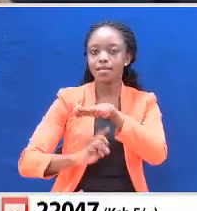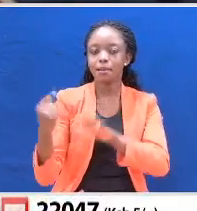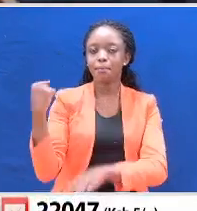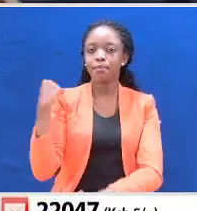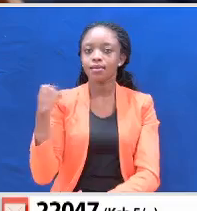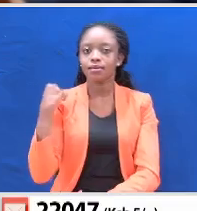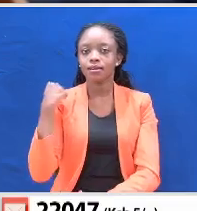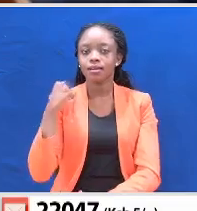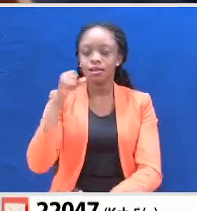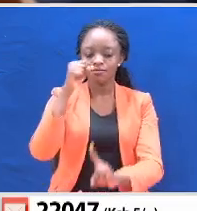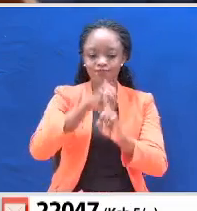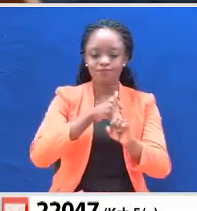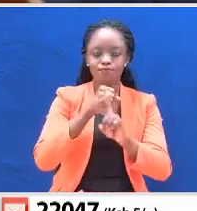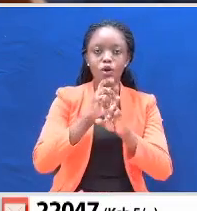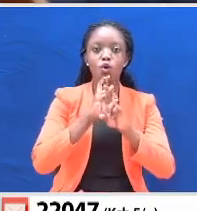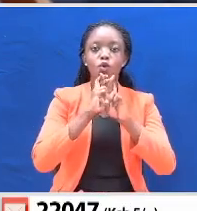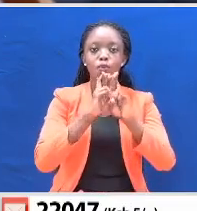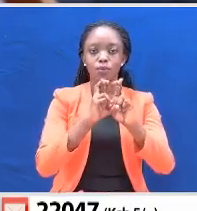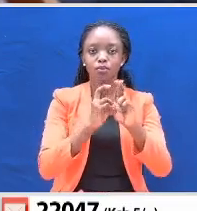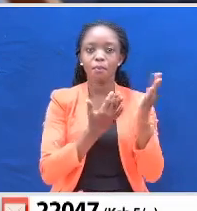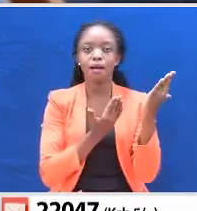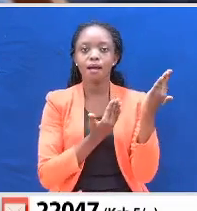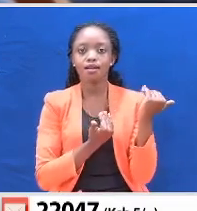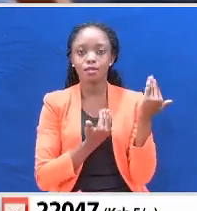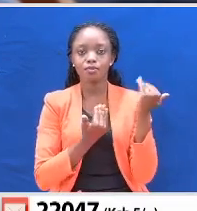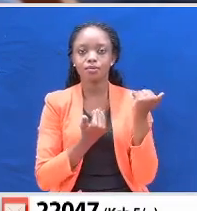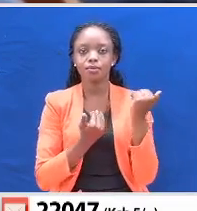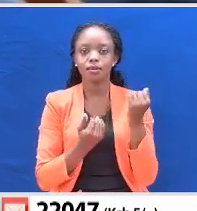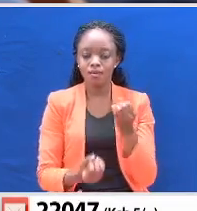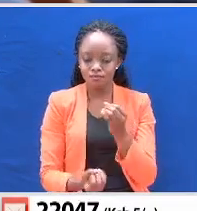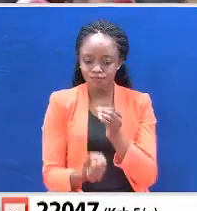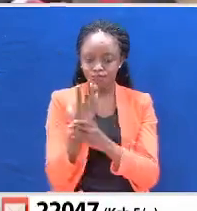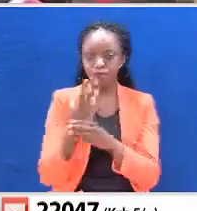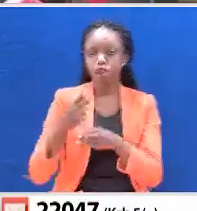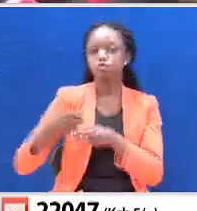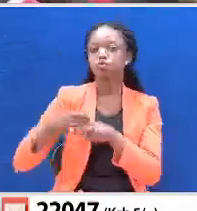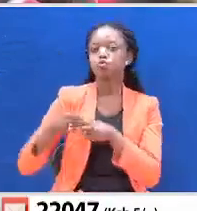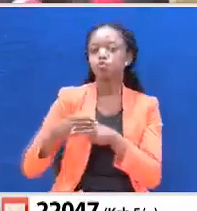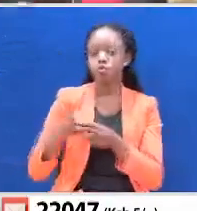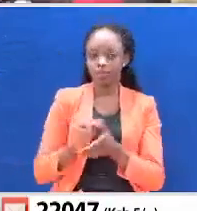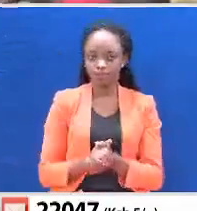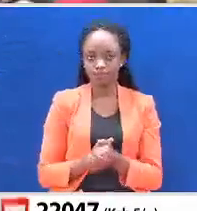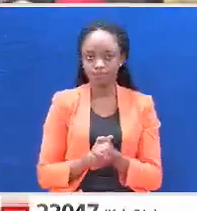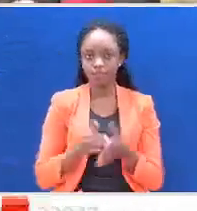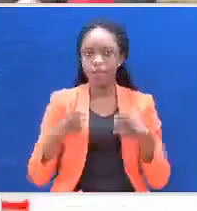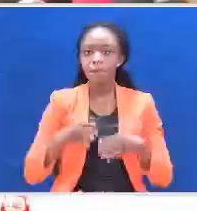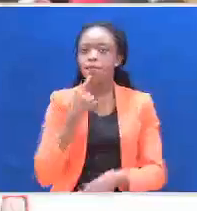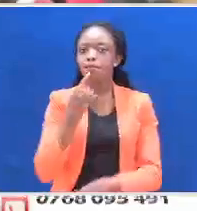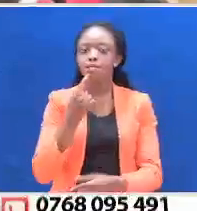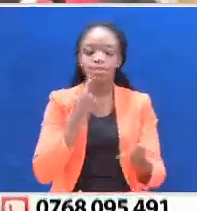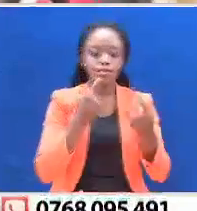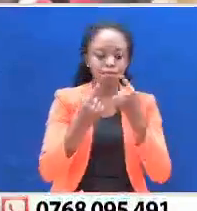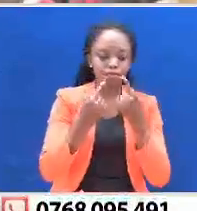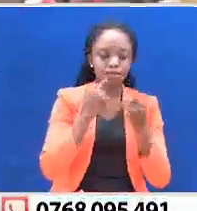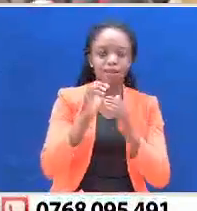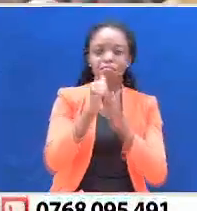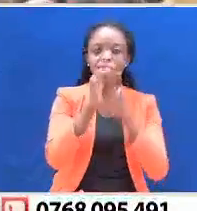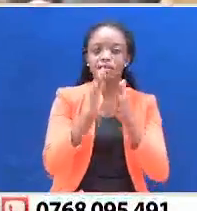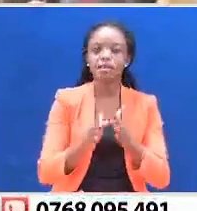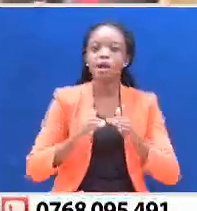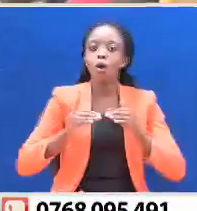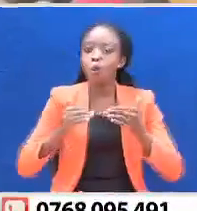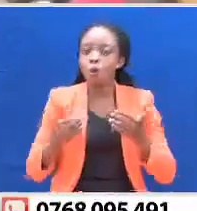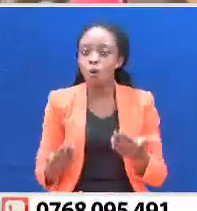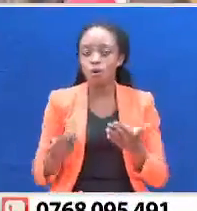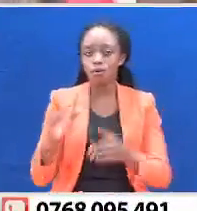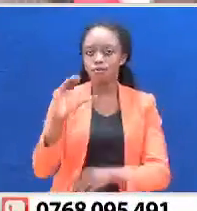kupigia debe ripoti hiyo inayotarajiwa kutolewa hivi karibuni. Mnasema tuongee mambo ya viongozi ama tuongee mambo